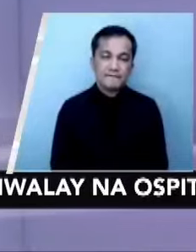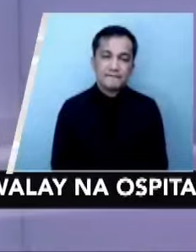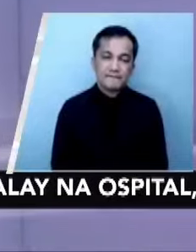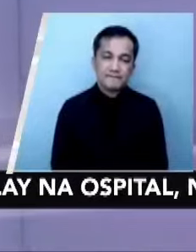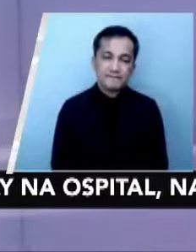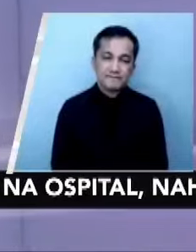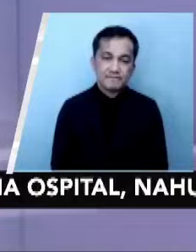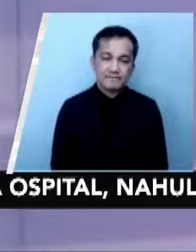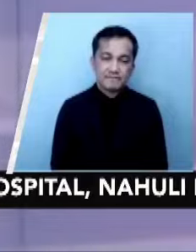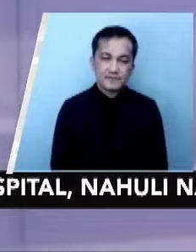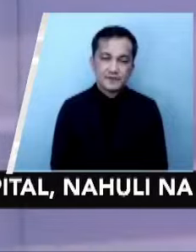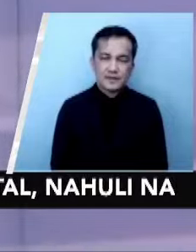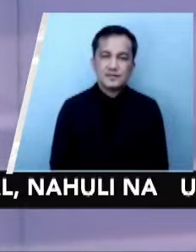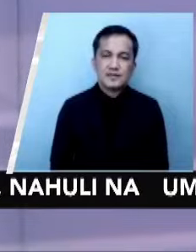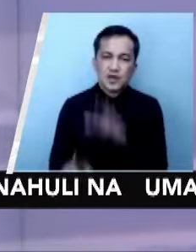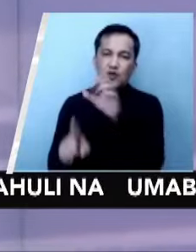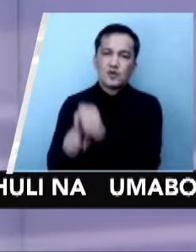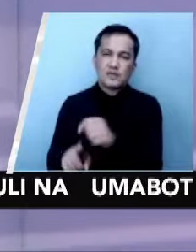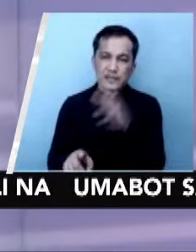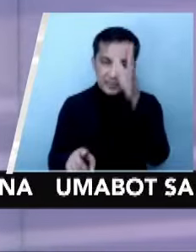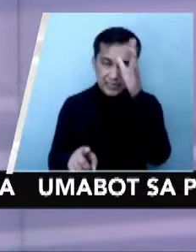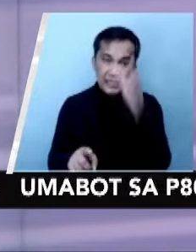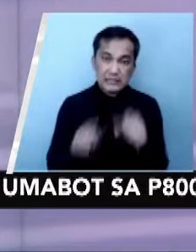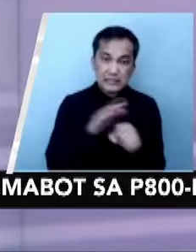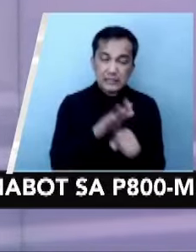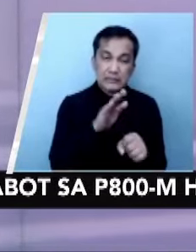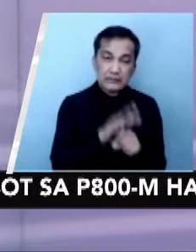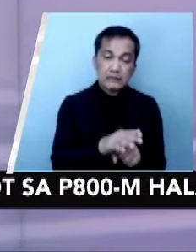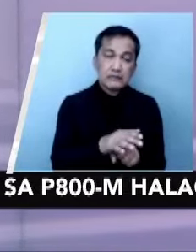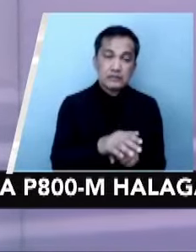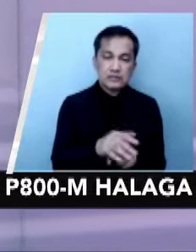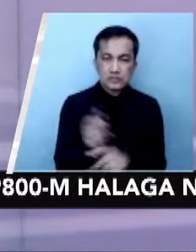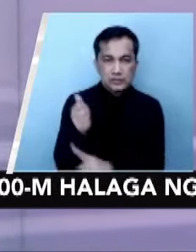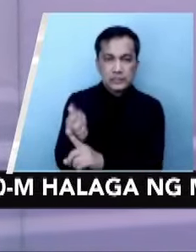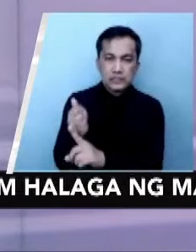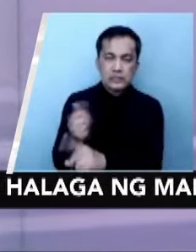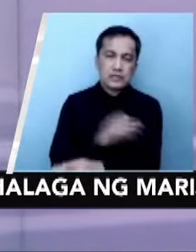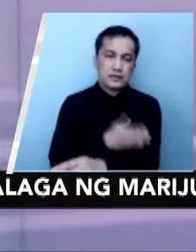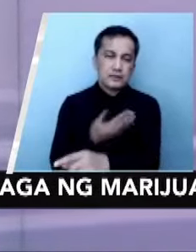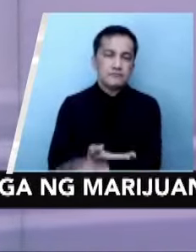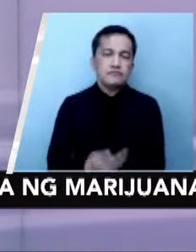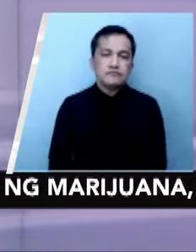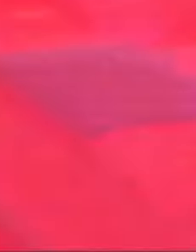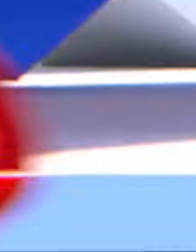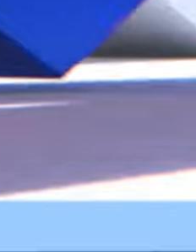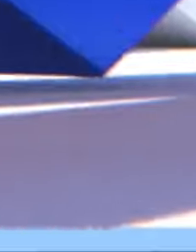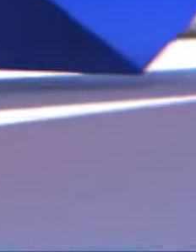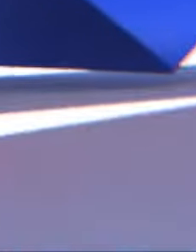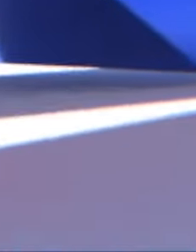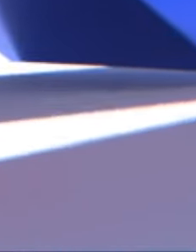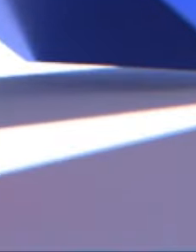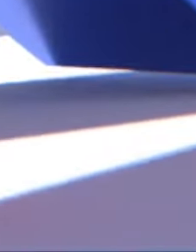Walang takas ang isang tatay na nanggahasa umano ng sarili niyang anak. Nakatutok si John Consulta.